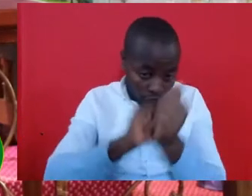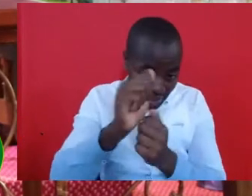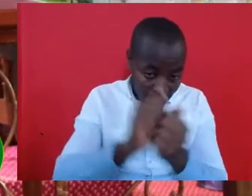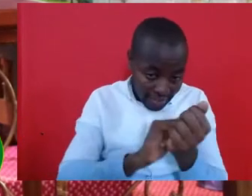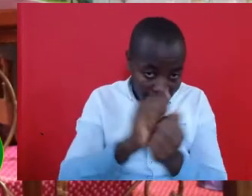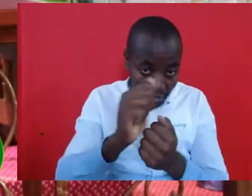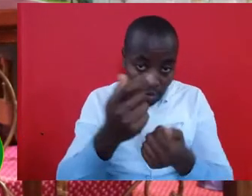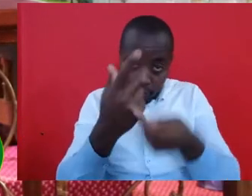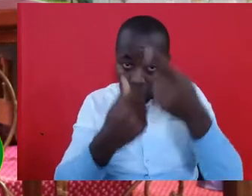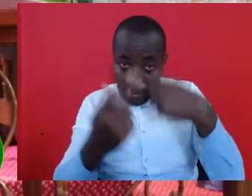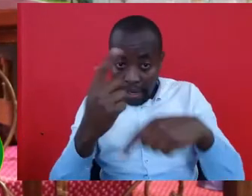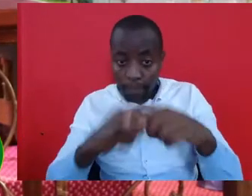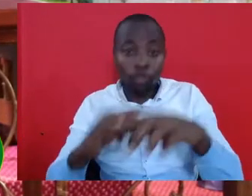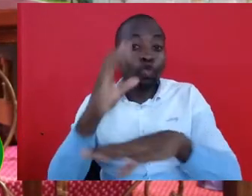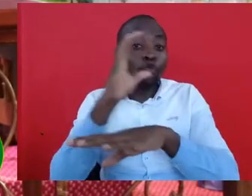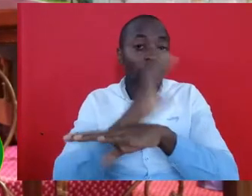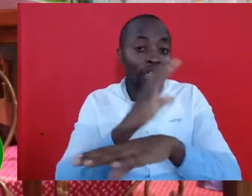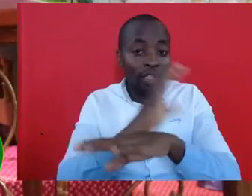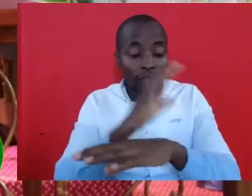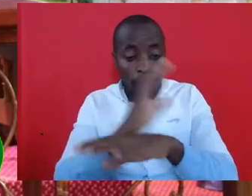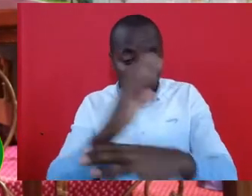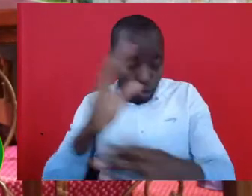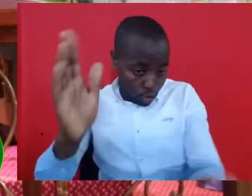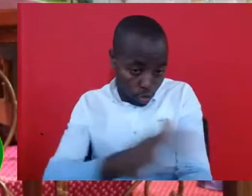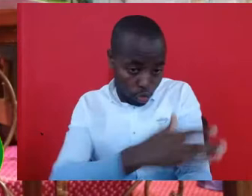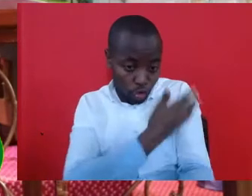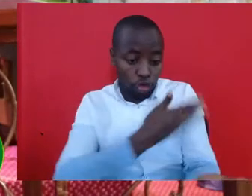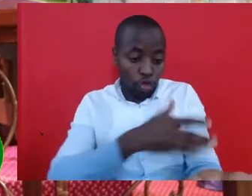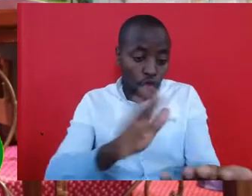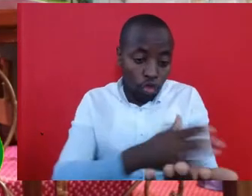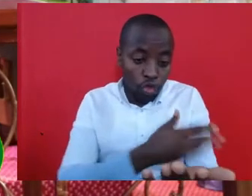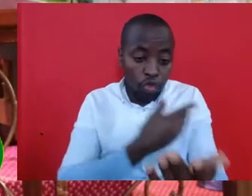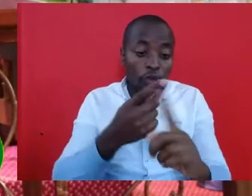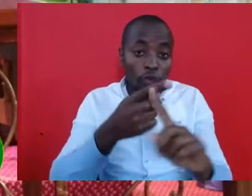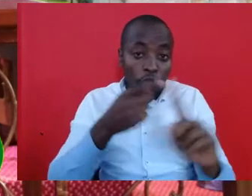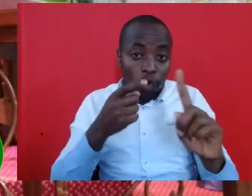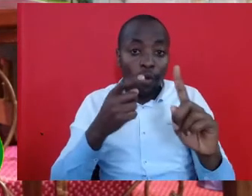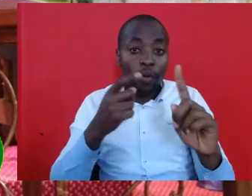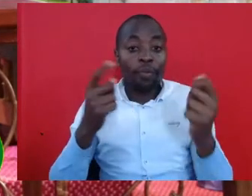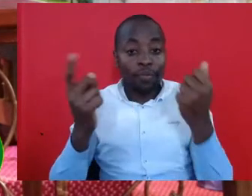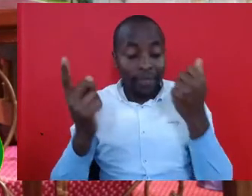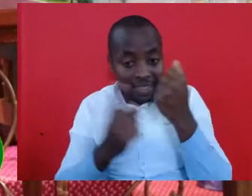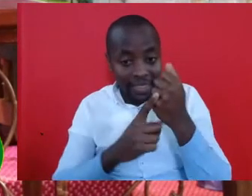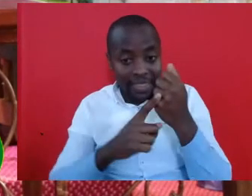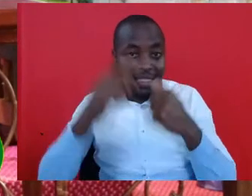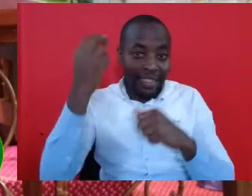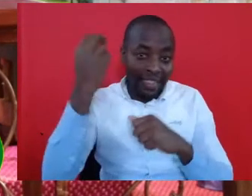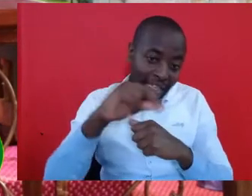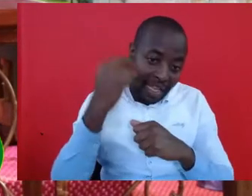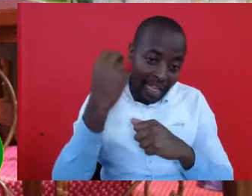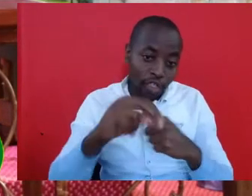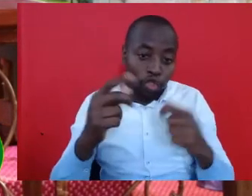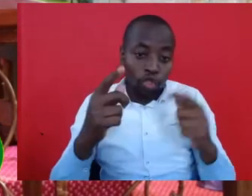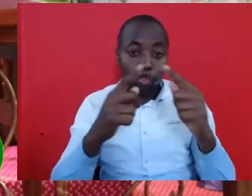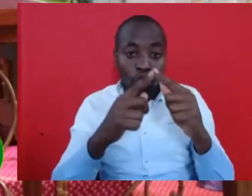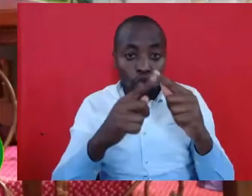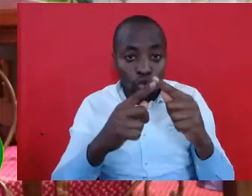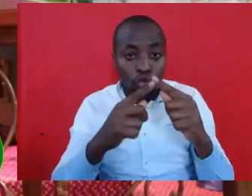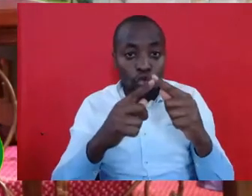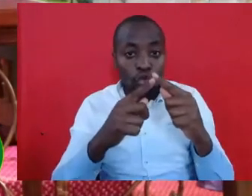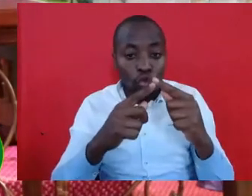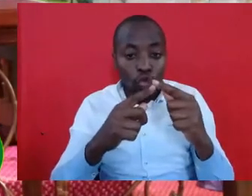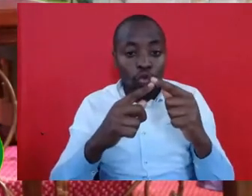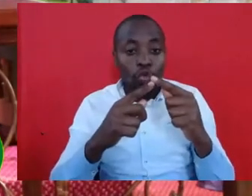kanisani kuimba tenzi kutoka saa 11:30 jioni hadi saa 12